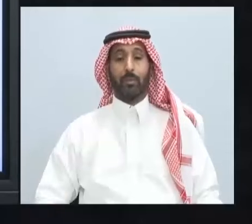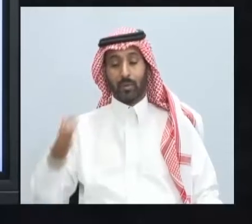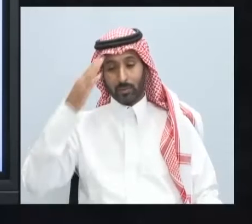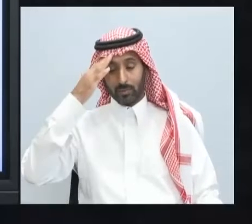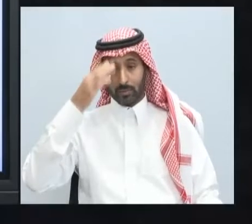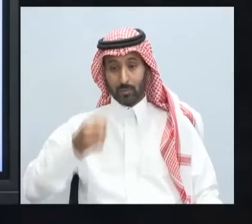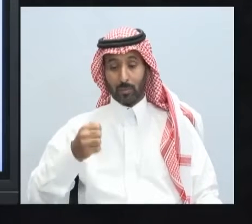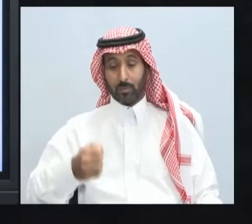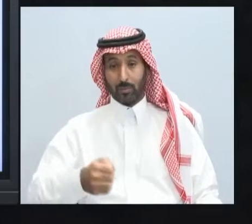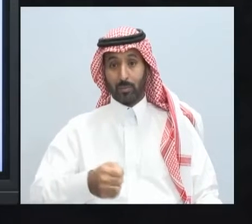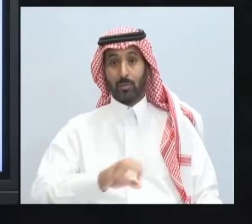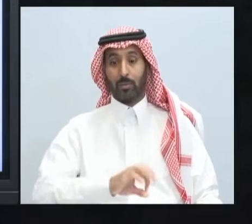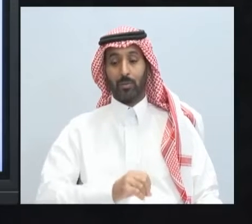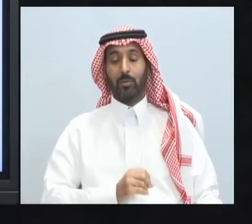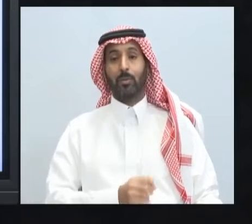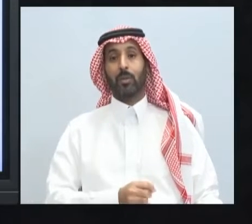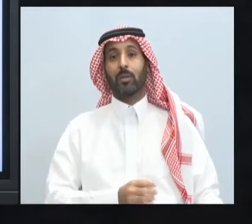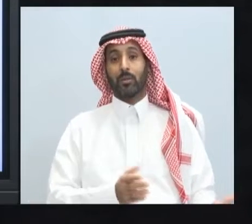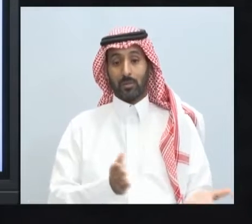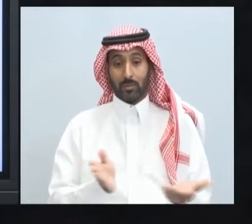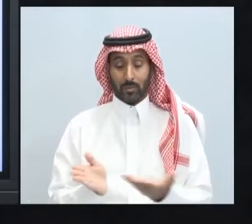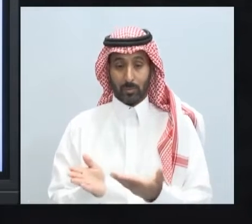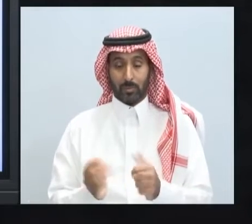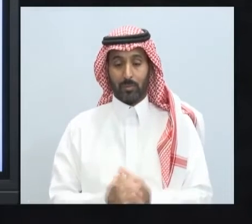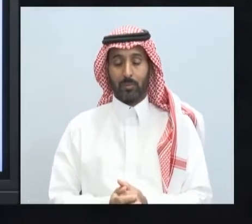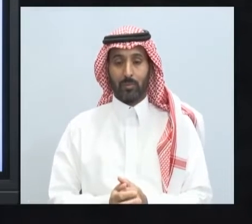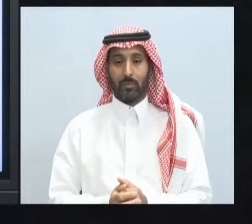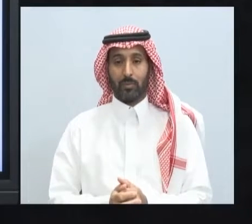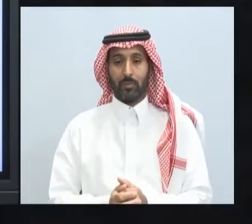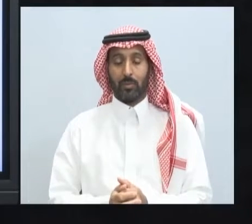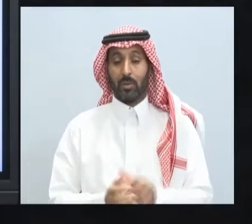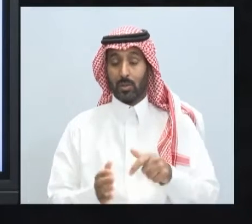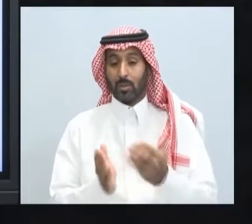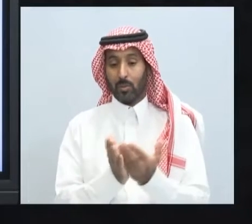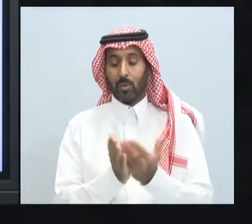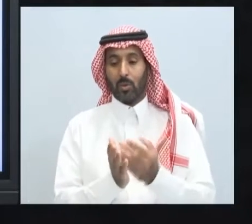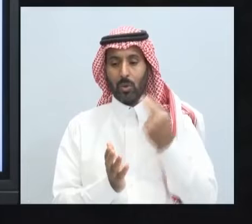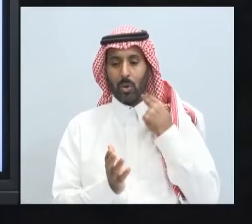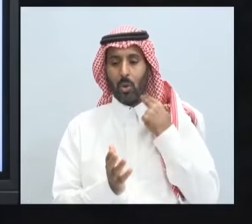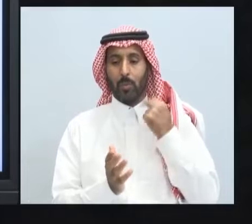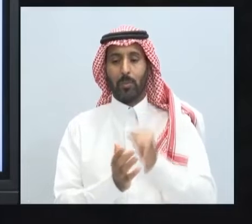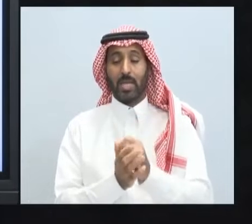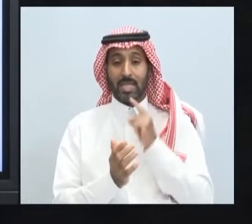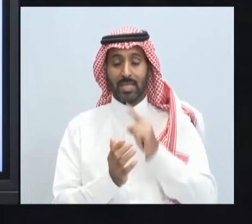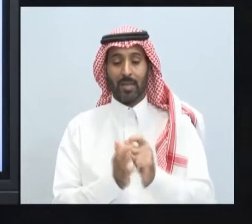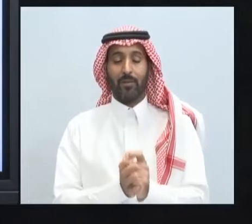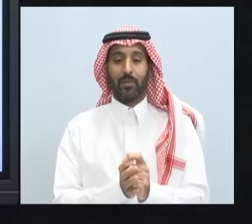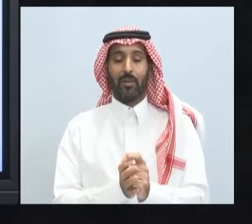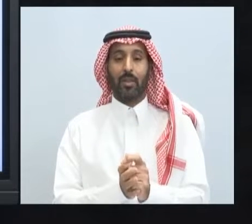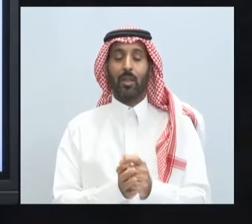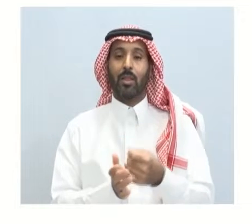السلام عليكم ورحمه الله حياكم الله طلابنا وطالباتنا في حصه من حصص العلوم الجميله للصف